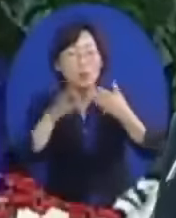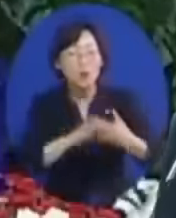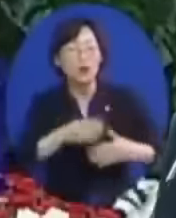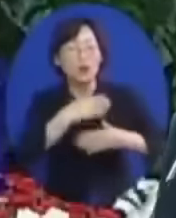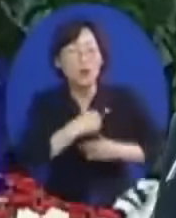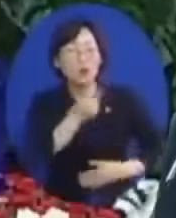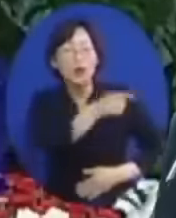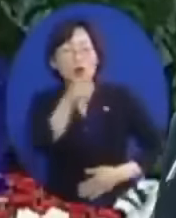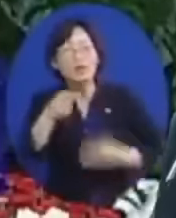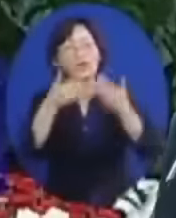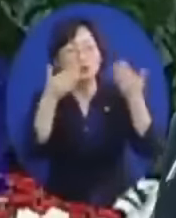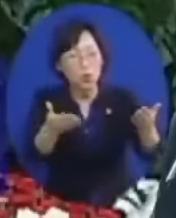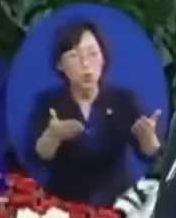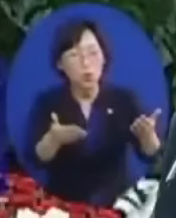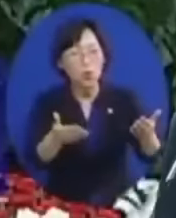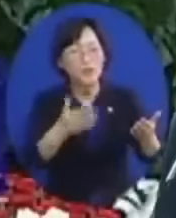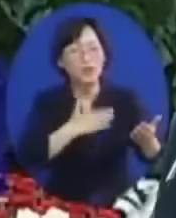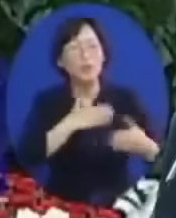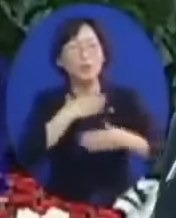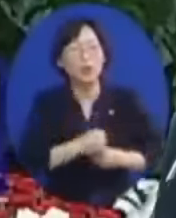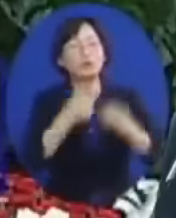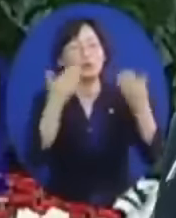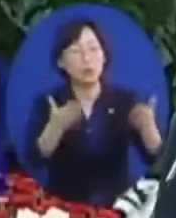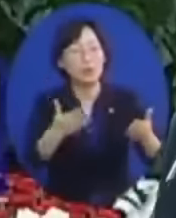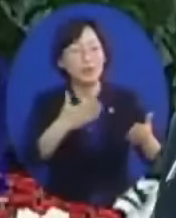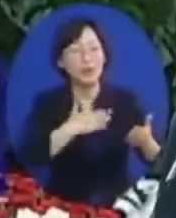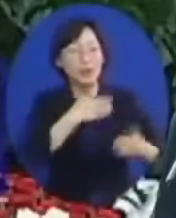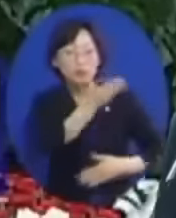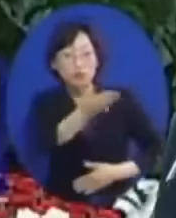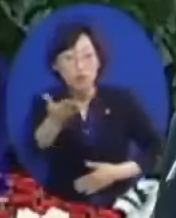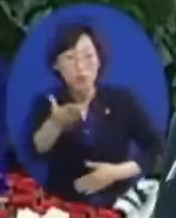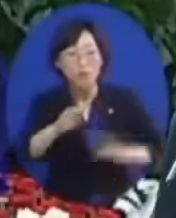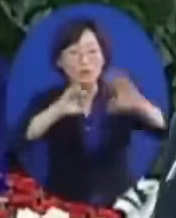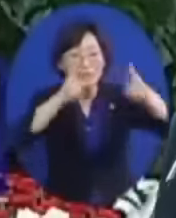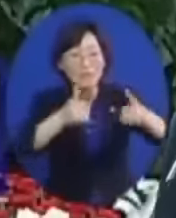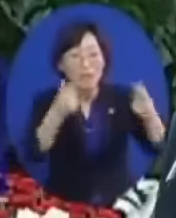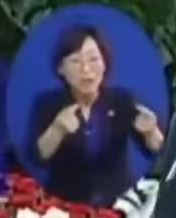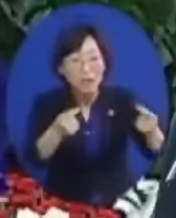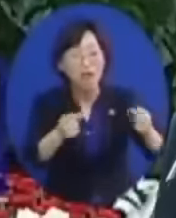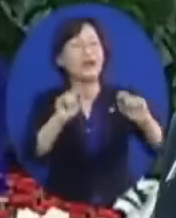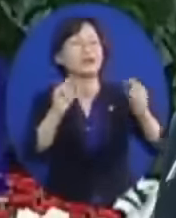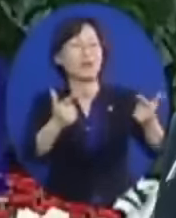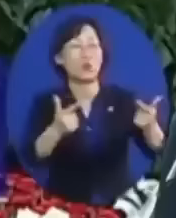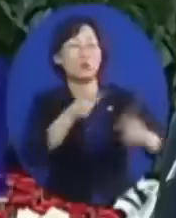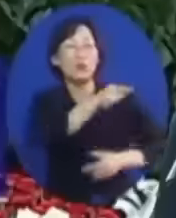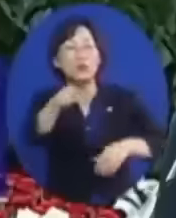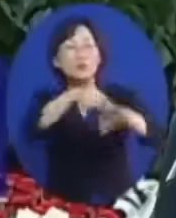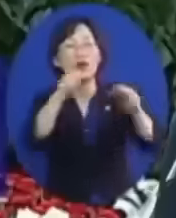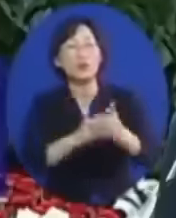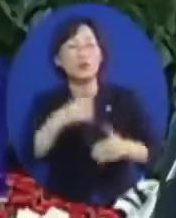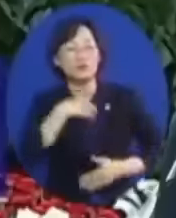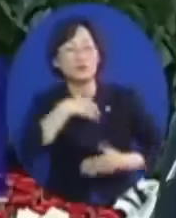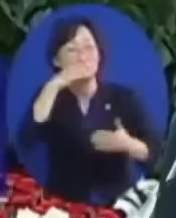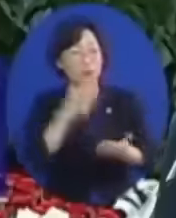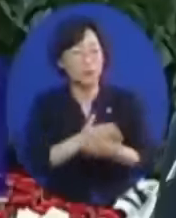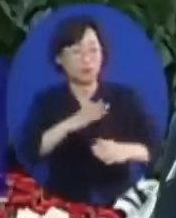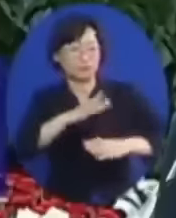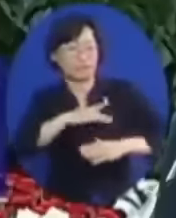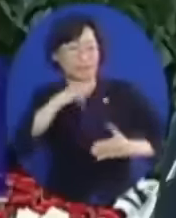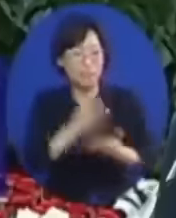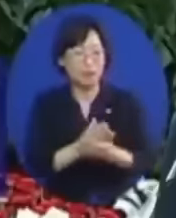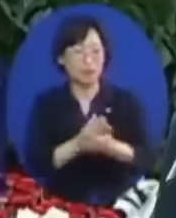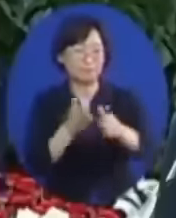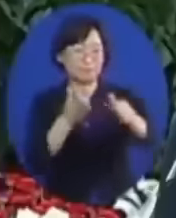끼치노니 곧 나의 평안을 너에게 주노라. 내가 너에게 주는 것은 세상에 주는 것 같지 아니하니라. 너는 마음에 근심하지도 말고 두려워하지도